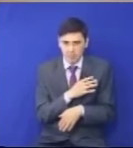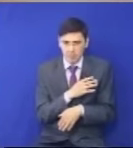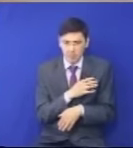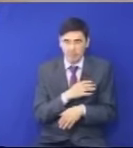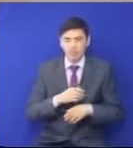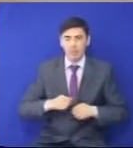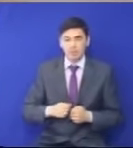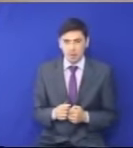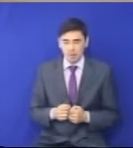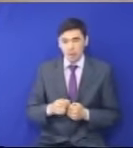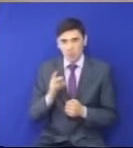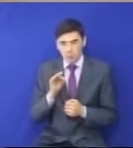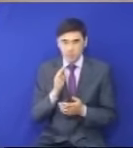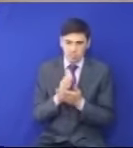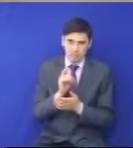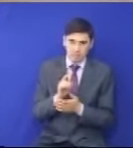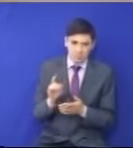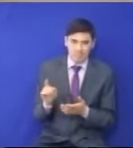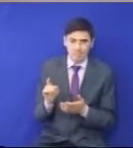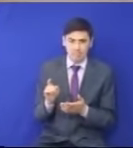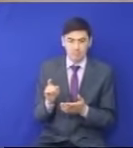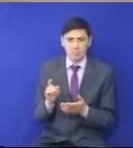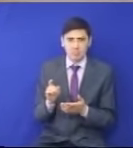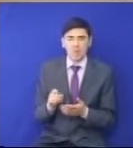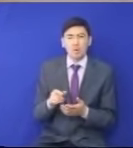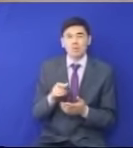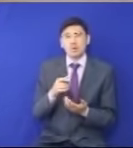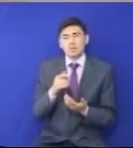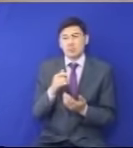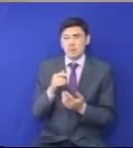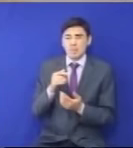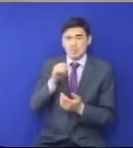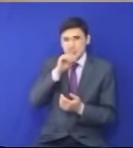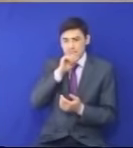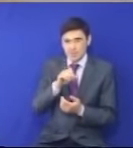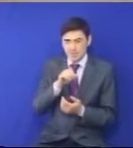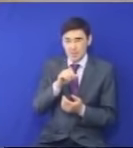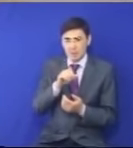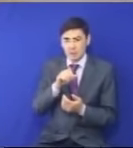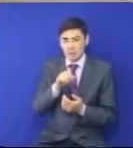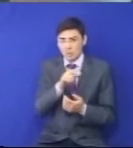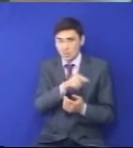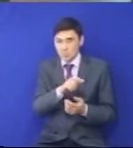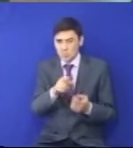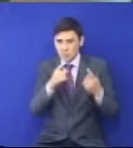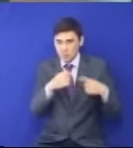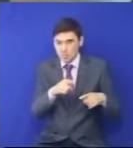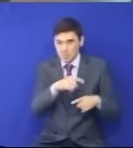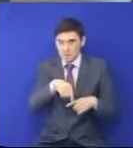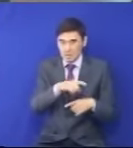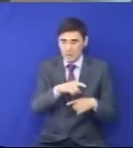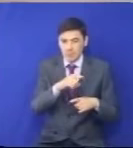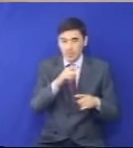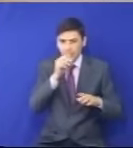осы көрегірлігі деп айтуға бола ма, әлде сол кісілердің несінің арқасында осы кейінгі жылдары